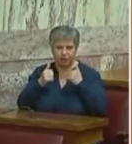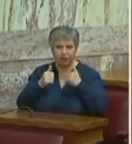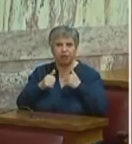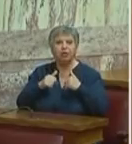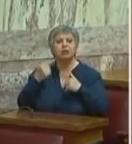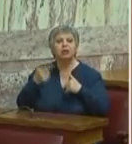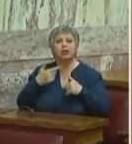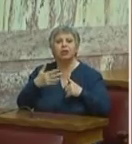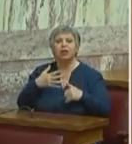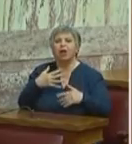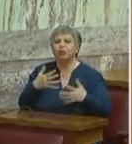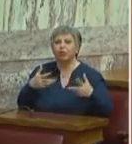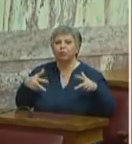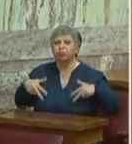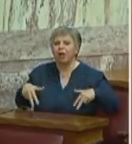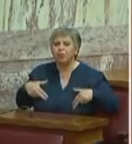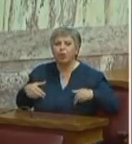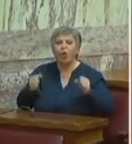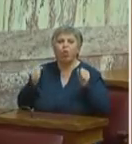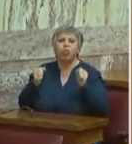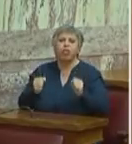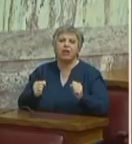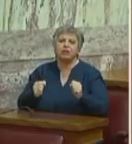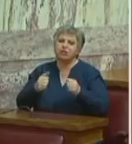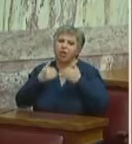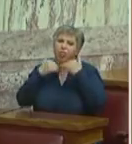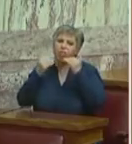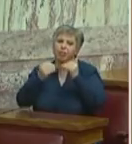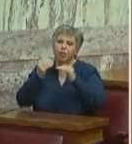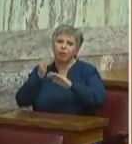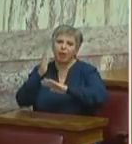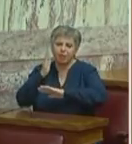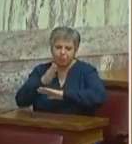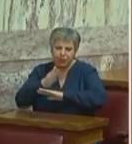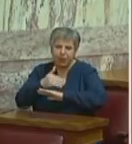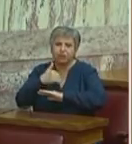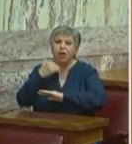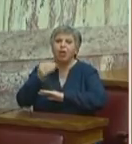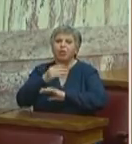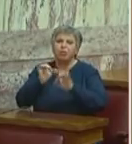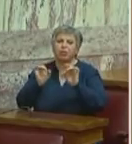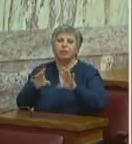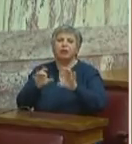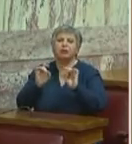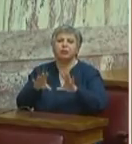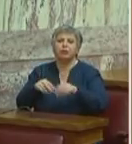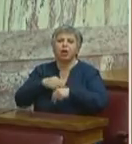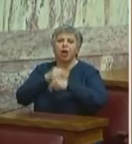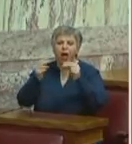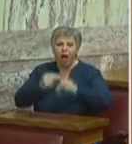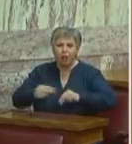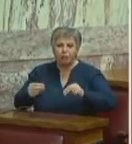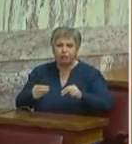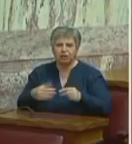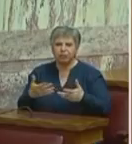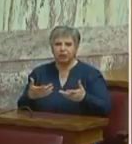της αποσβεστικής προθεσμίας. Και για να γίνω σαφέστερος, επιτρέψτε μου να σας παραθέσω το απόσπασμα από